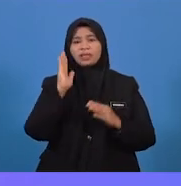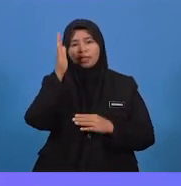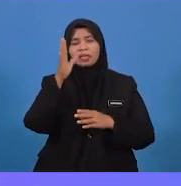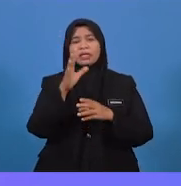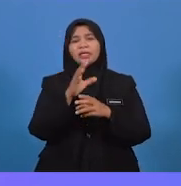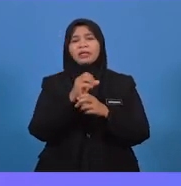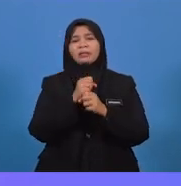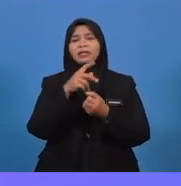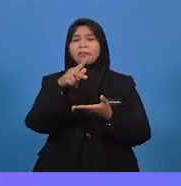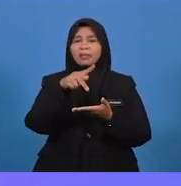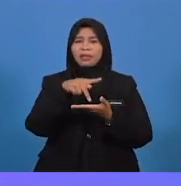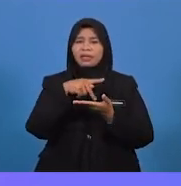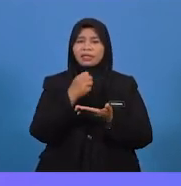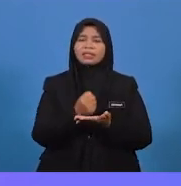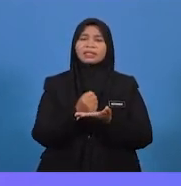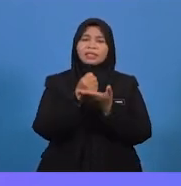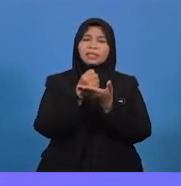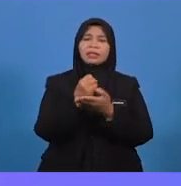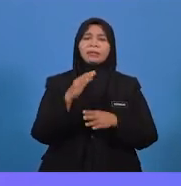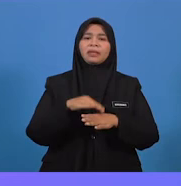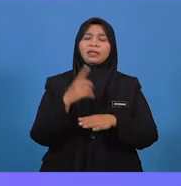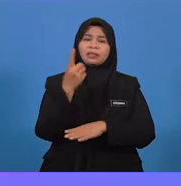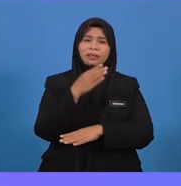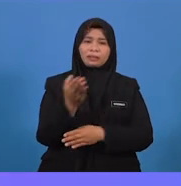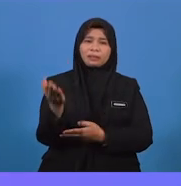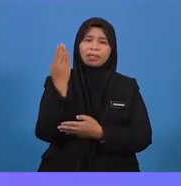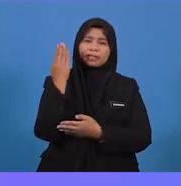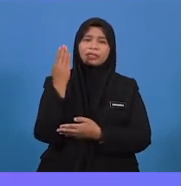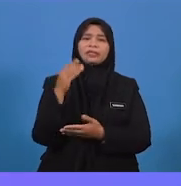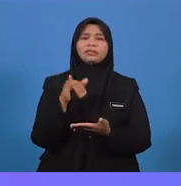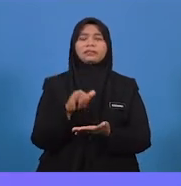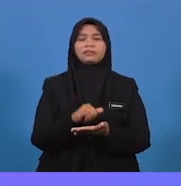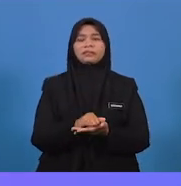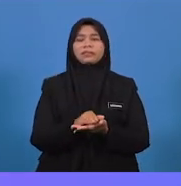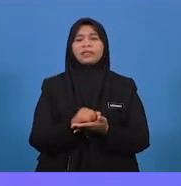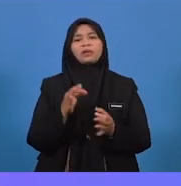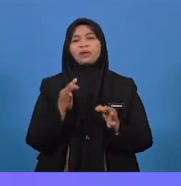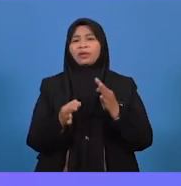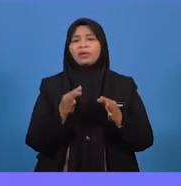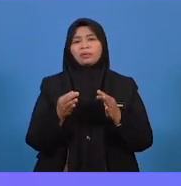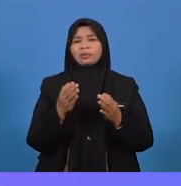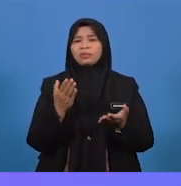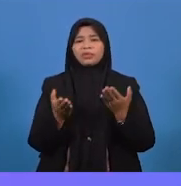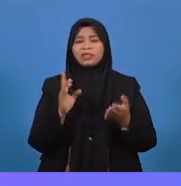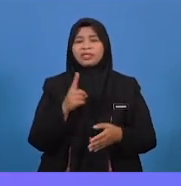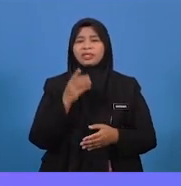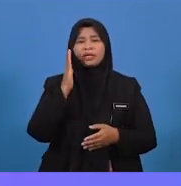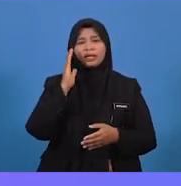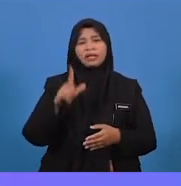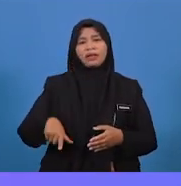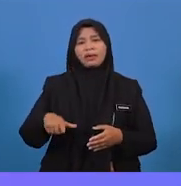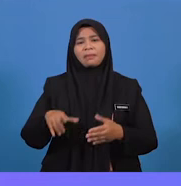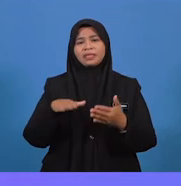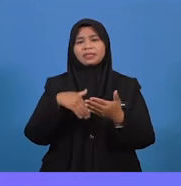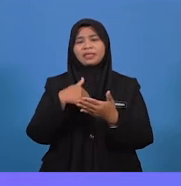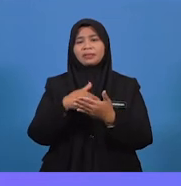perjalanan mereka. Kita juga akan mendapat pahala sedekah pada pagi hari. Walaupun mungkin akan terlambat sampai di